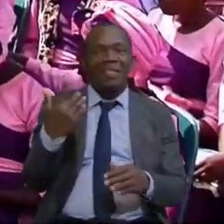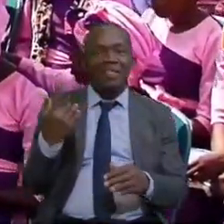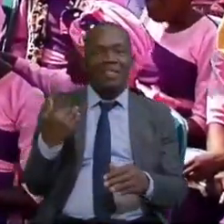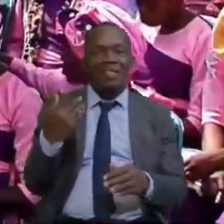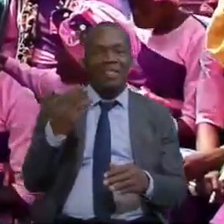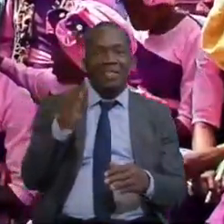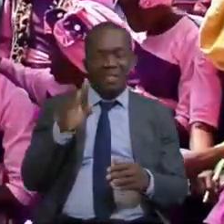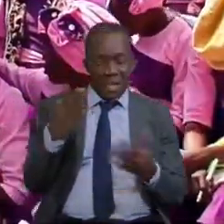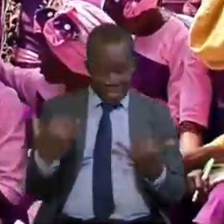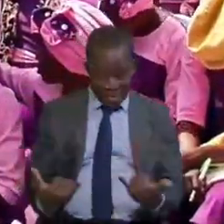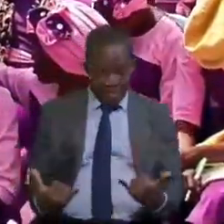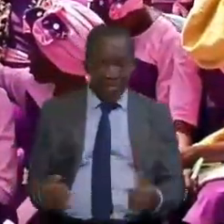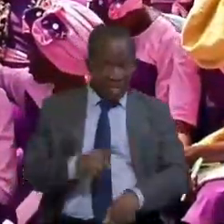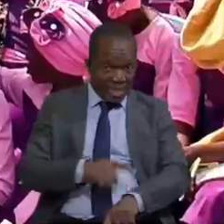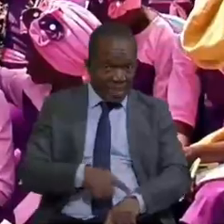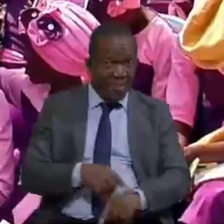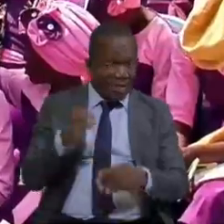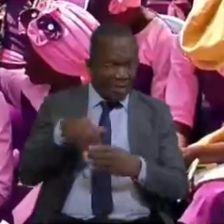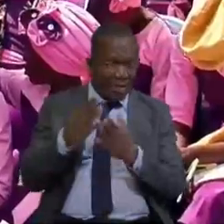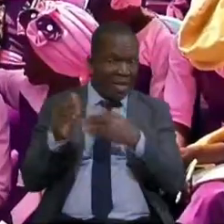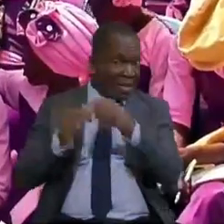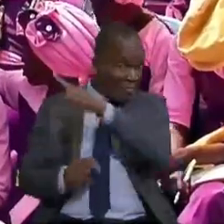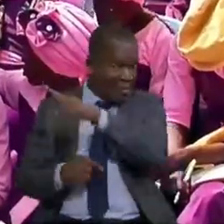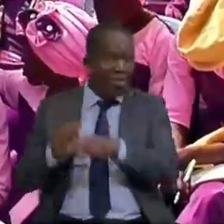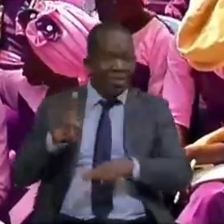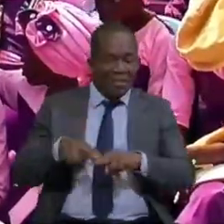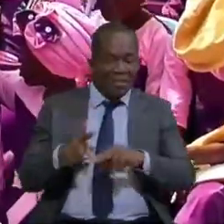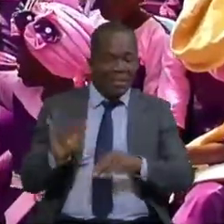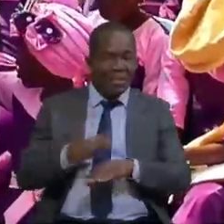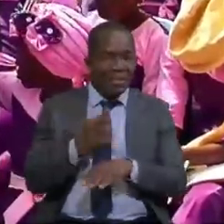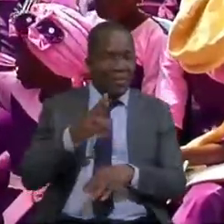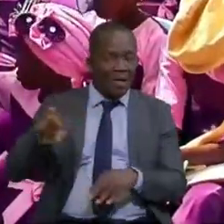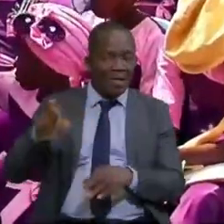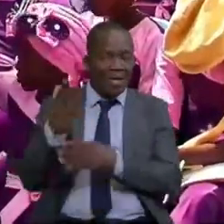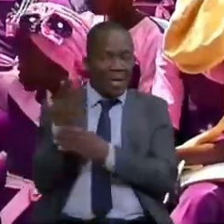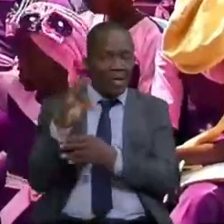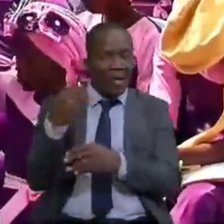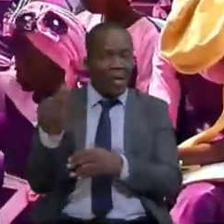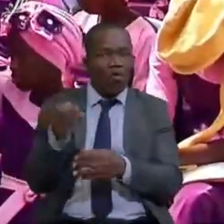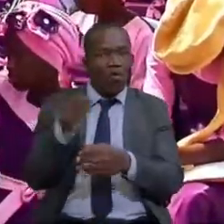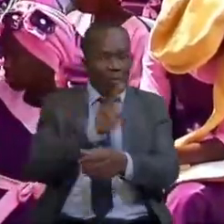au ciel. Il est assis à la droite de la majesté céleste.